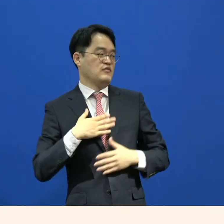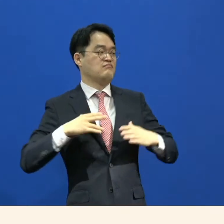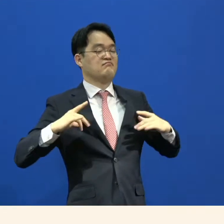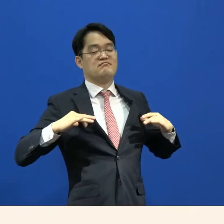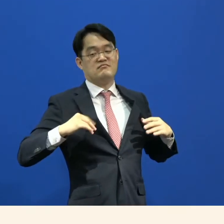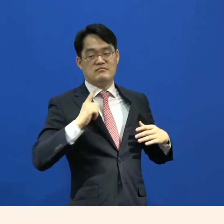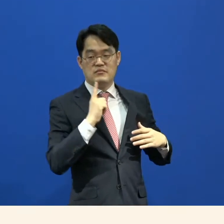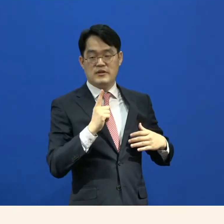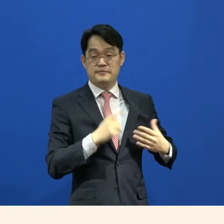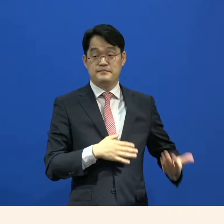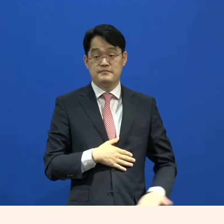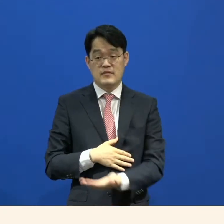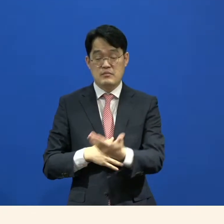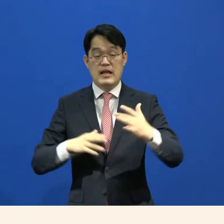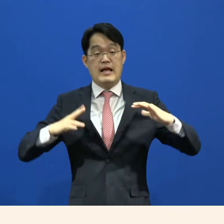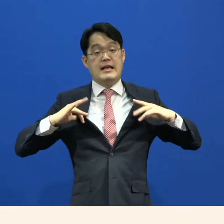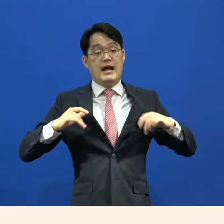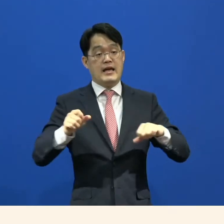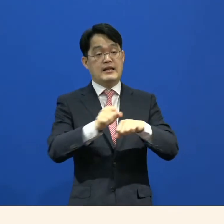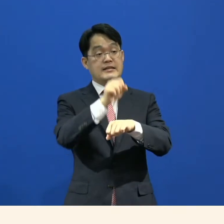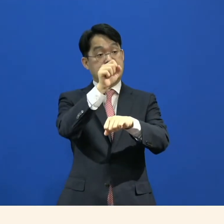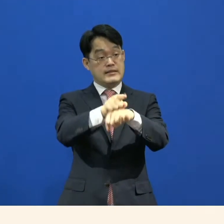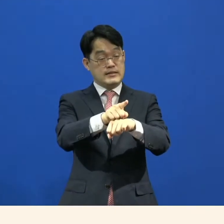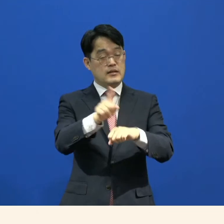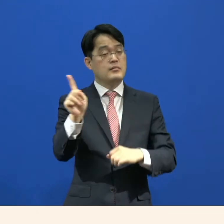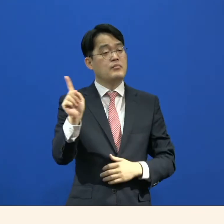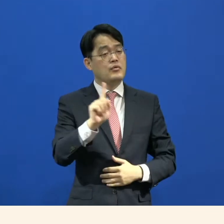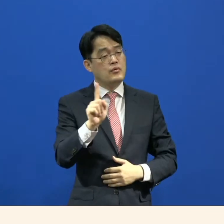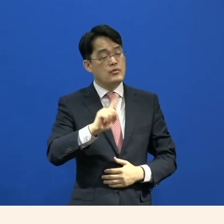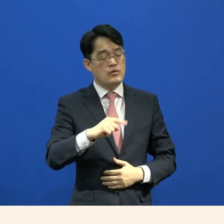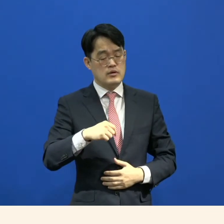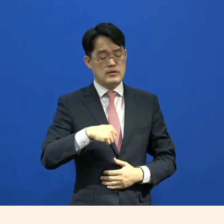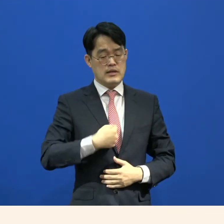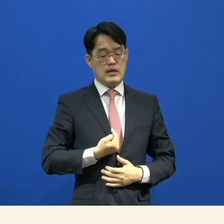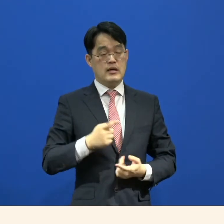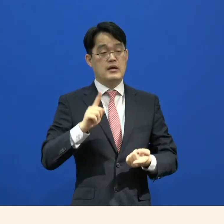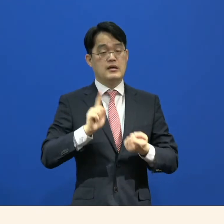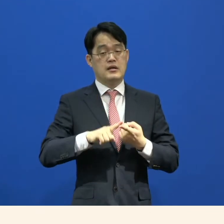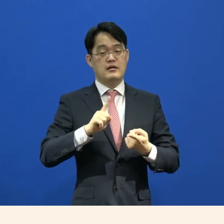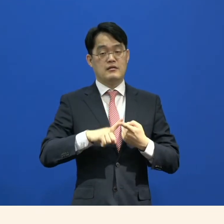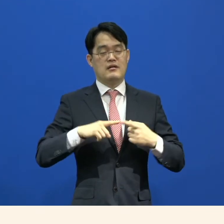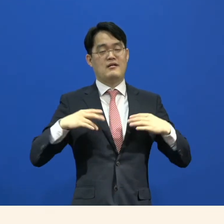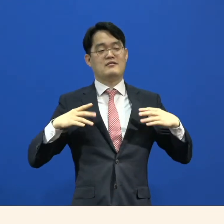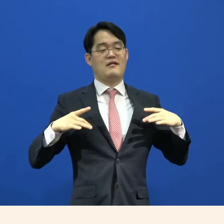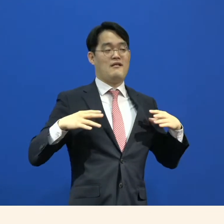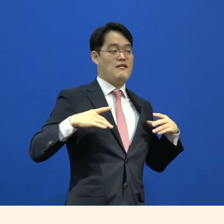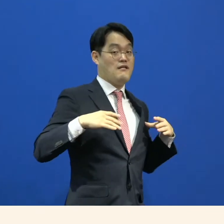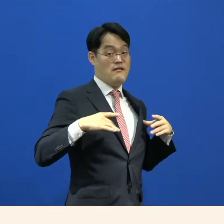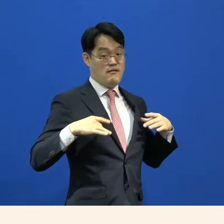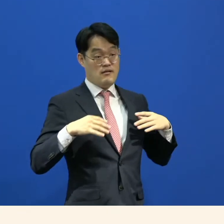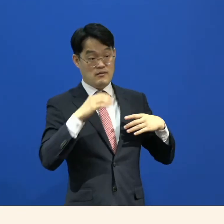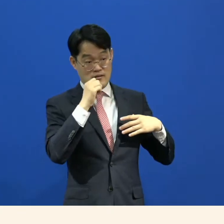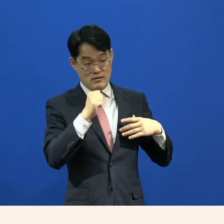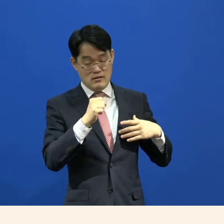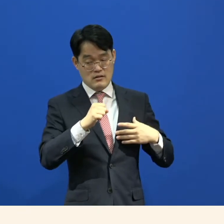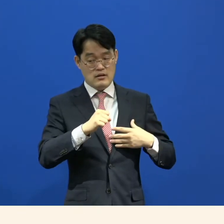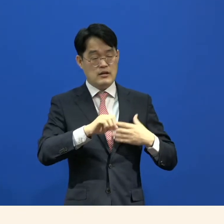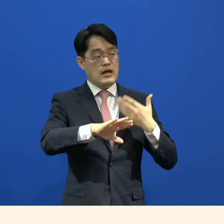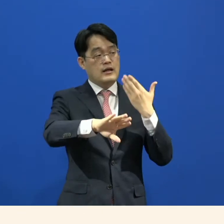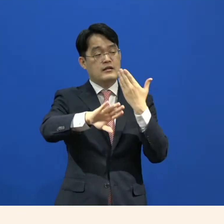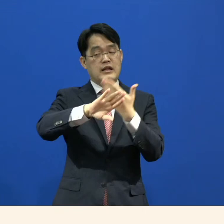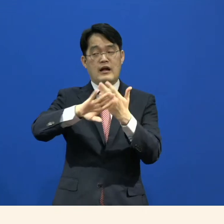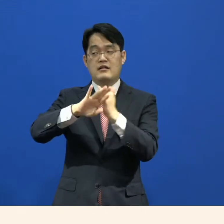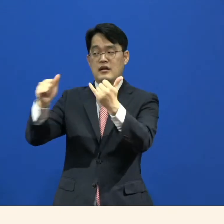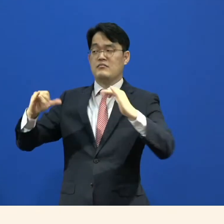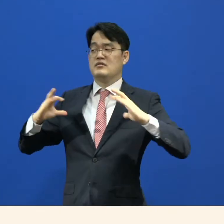여러분, 자랑의 특징이 있습니다. 자신에 대해서 자랑하는 것은 좋은데 남의 자랑을 좋아하는 사람은